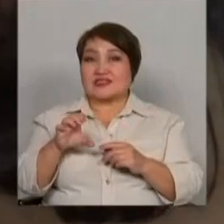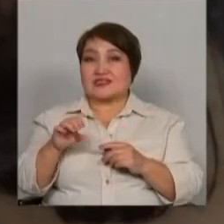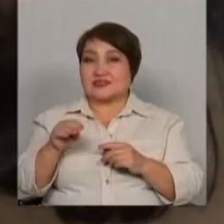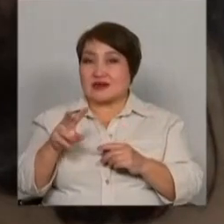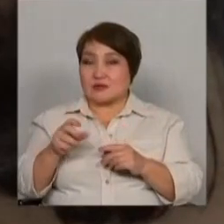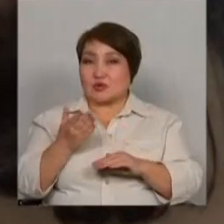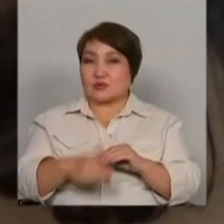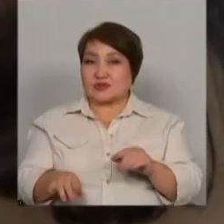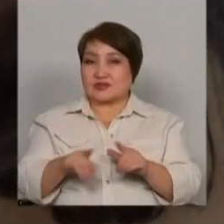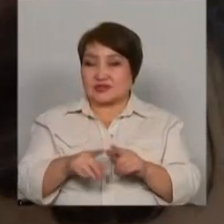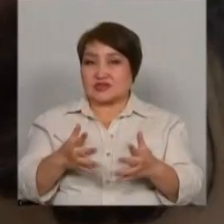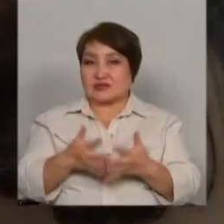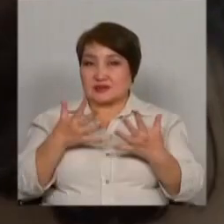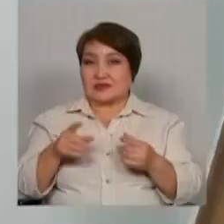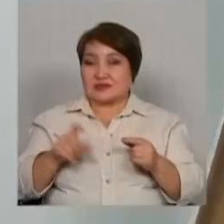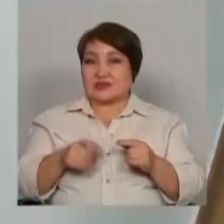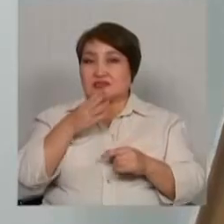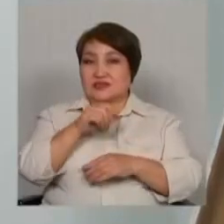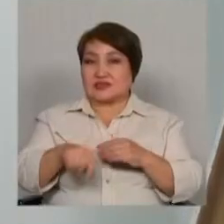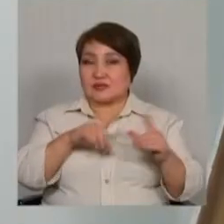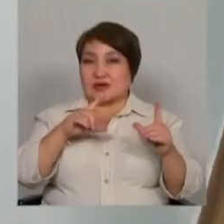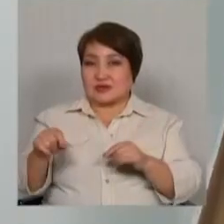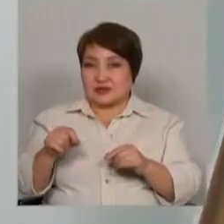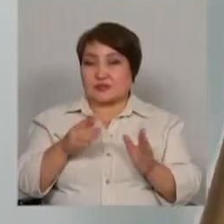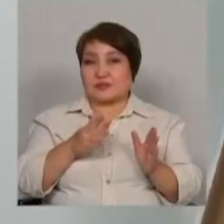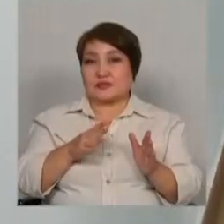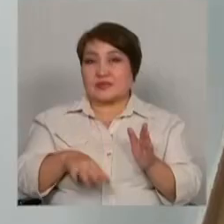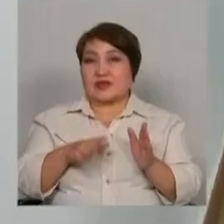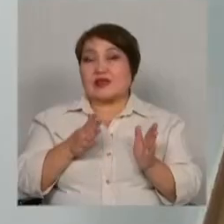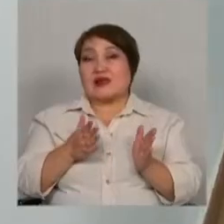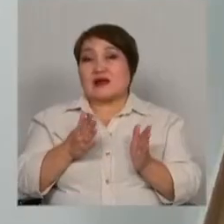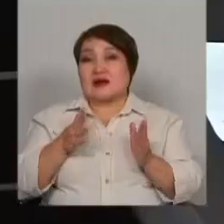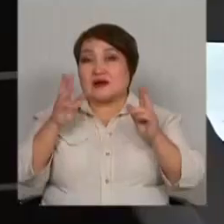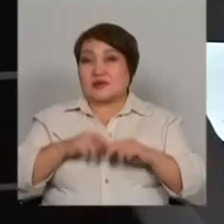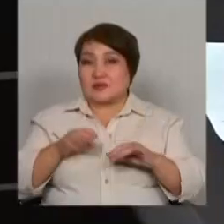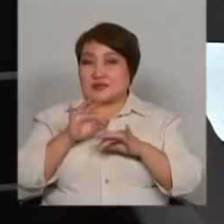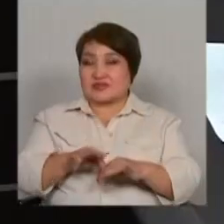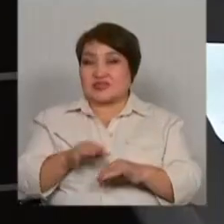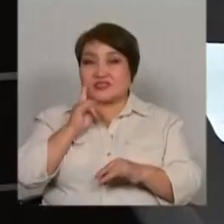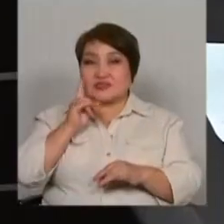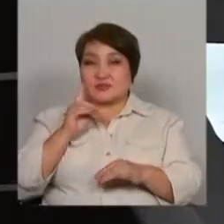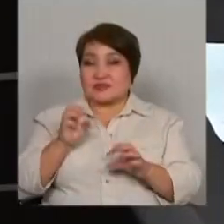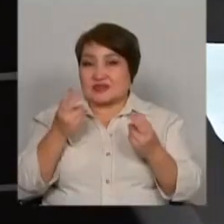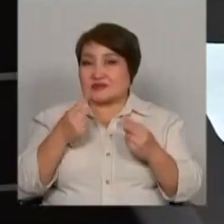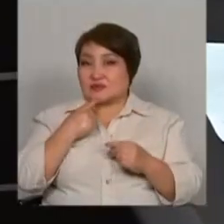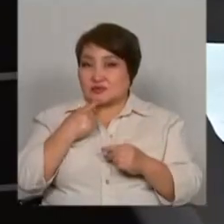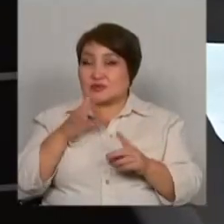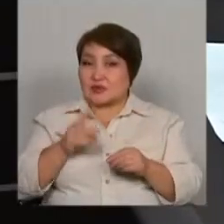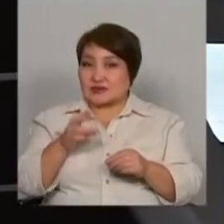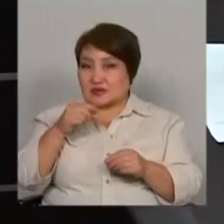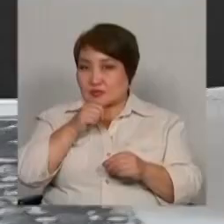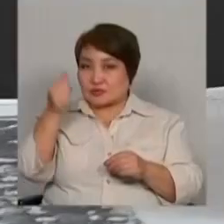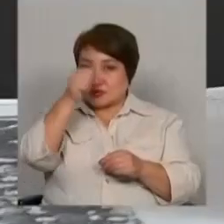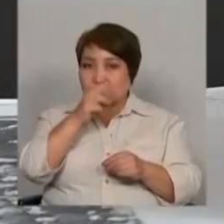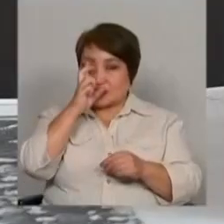анықтаған. Шетелге барып зерттеу жүргізу жас ғалымдардың қалтасын көтермейтіні белгілі. Бірақ былтыр мемлекеттің бөлген грантының арқасында